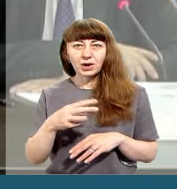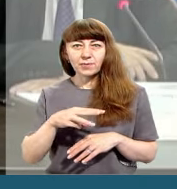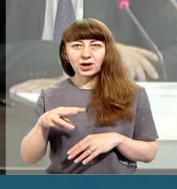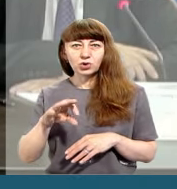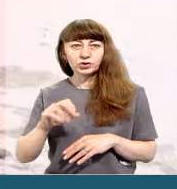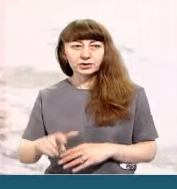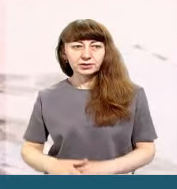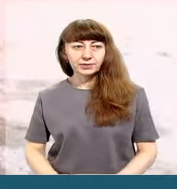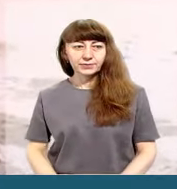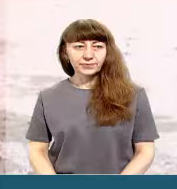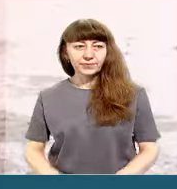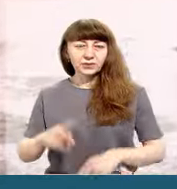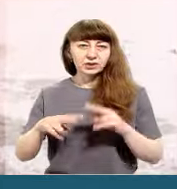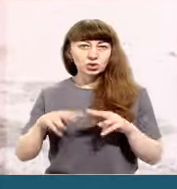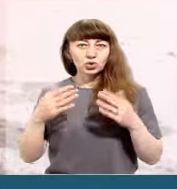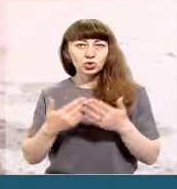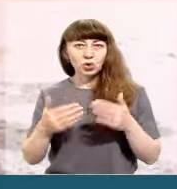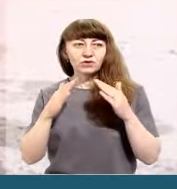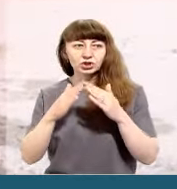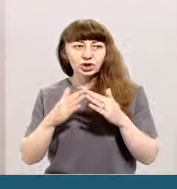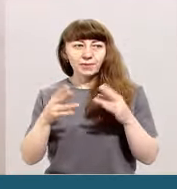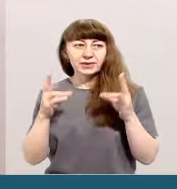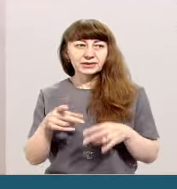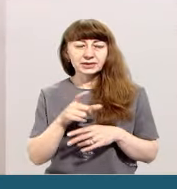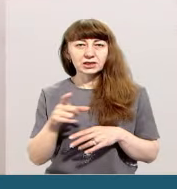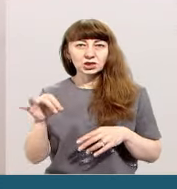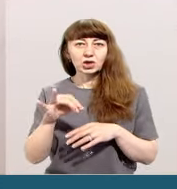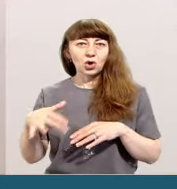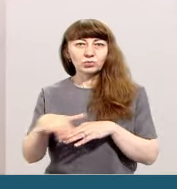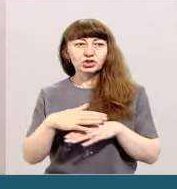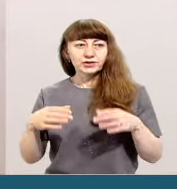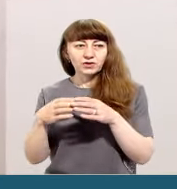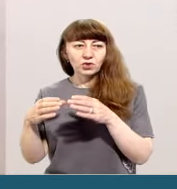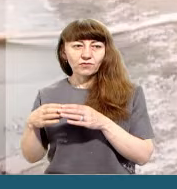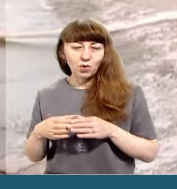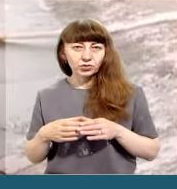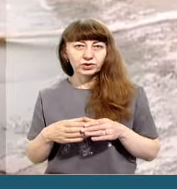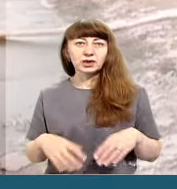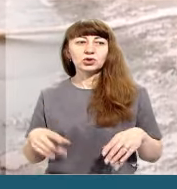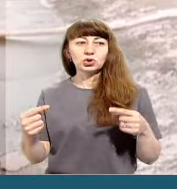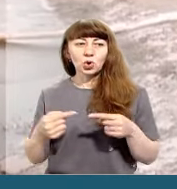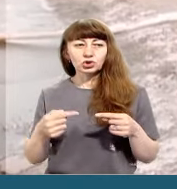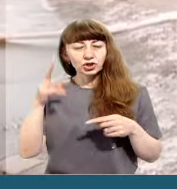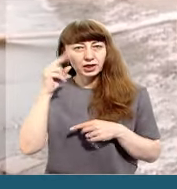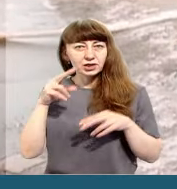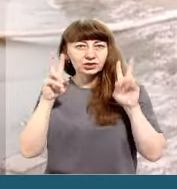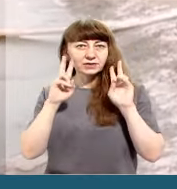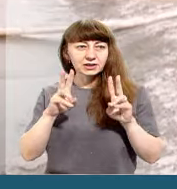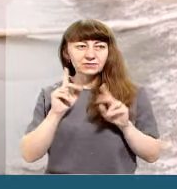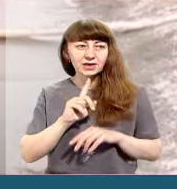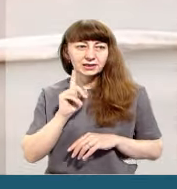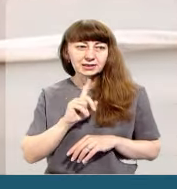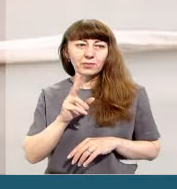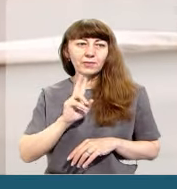миллиона тенге. Построить новое жилье для пострадавших и крупные общественные фонды и компании. Точное количество неизвестно.